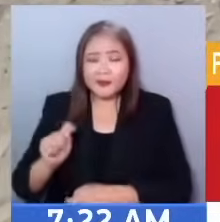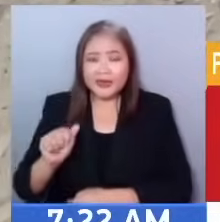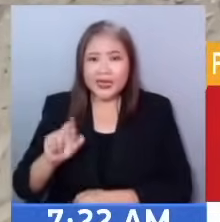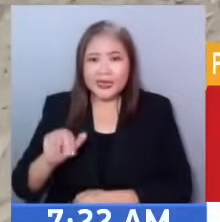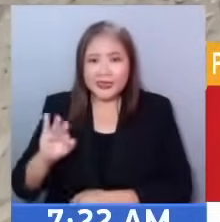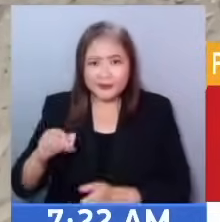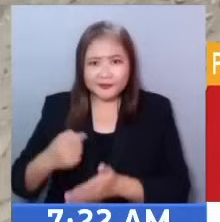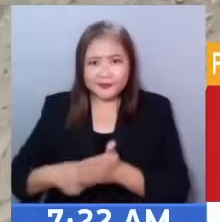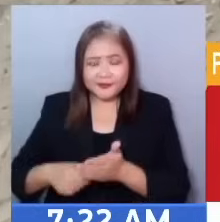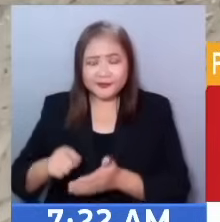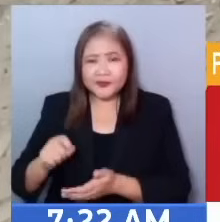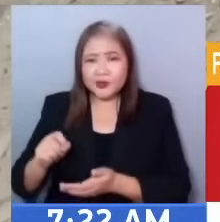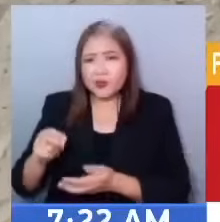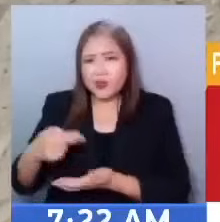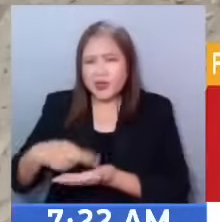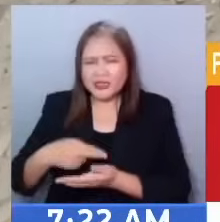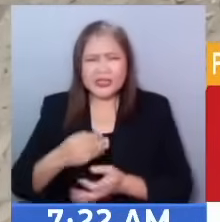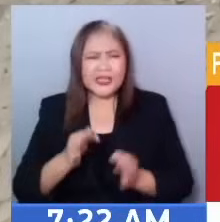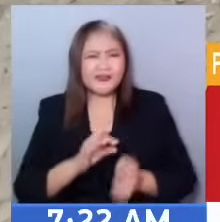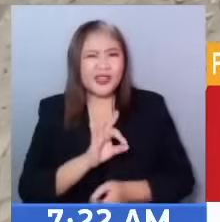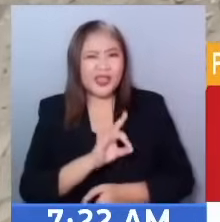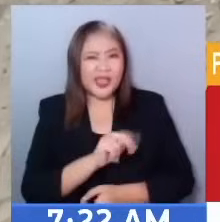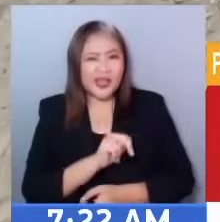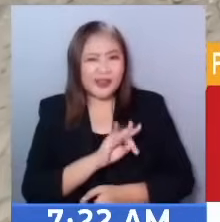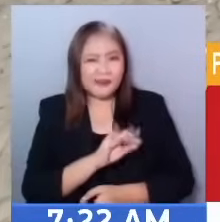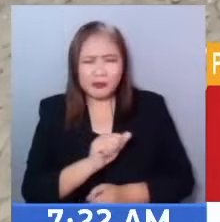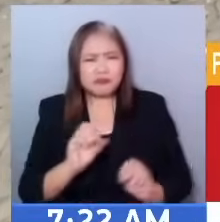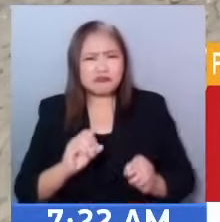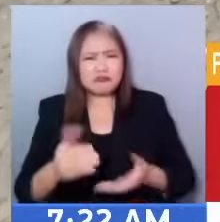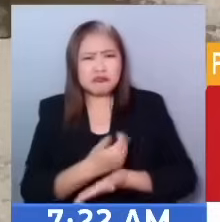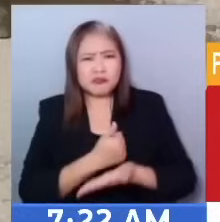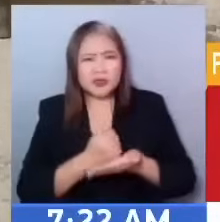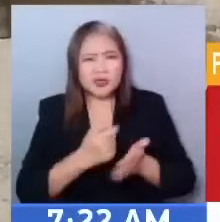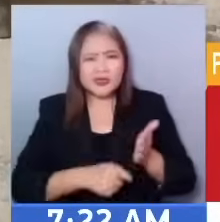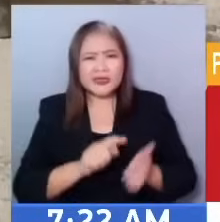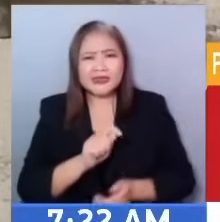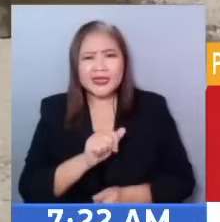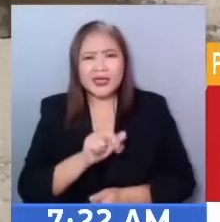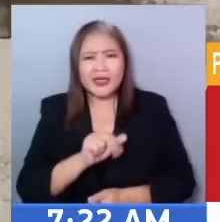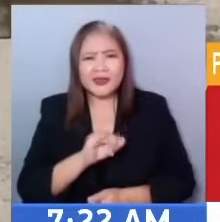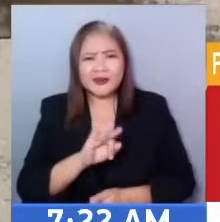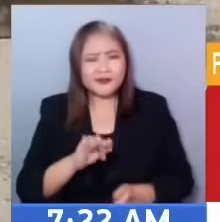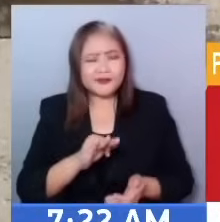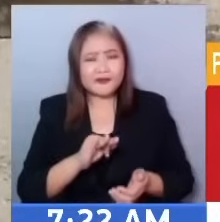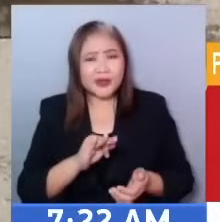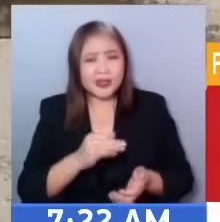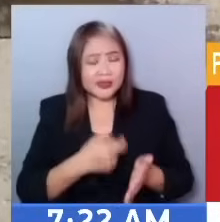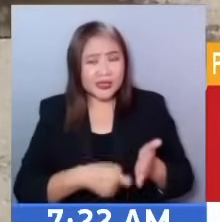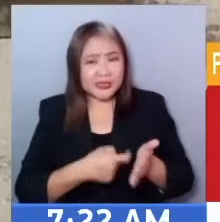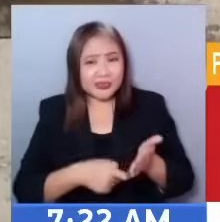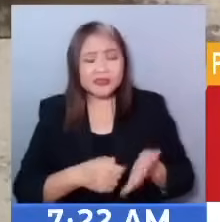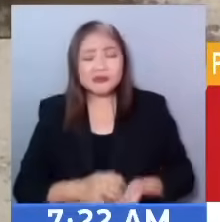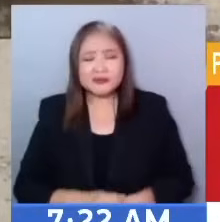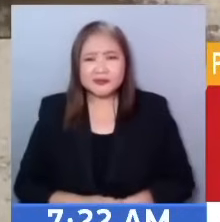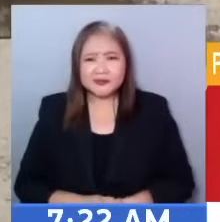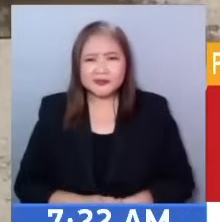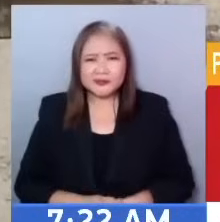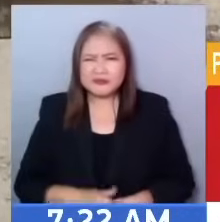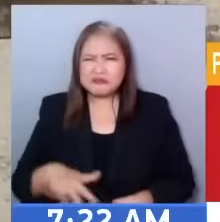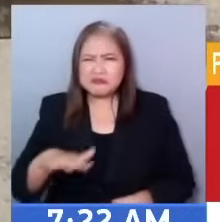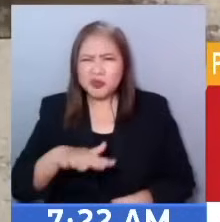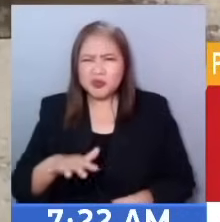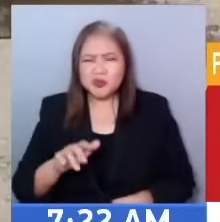NFA, walang koleksyon ng tariff. Okay. E ngayon, nakaka-collect kami ng almost 20 billion a